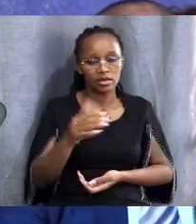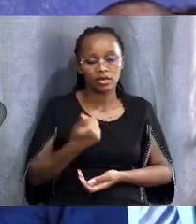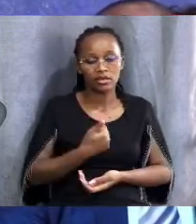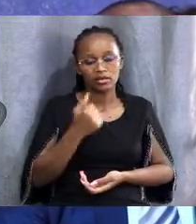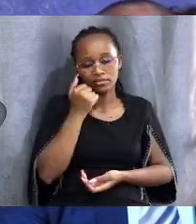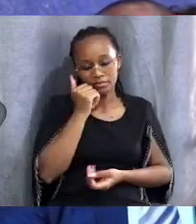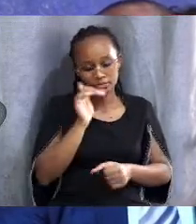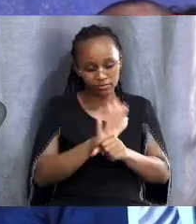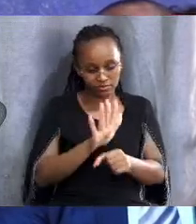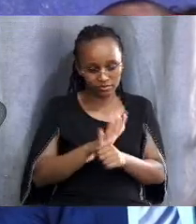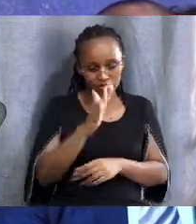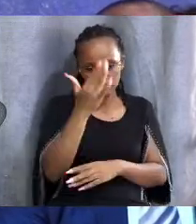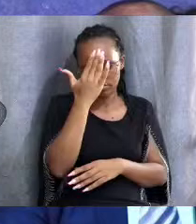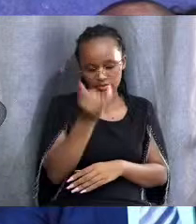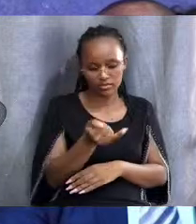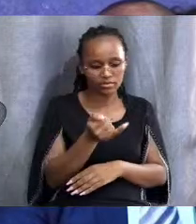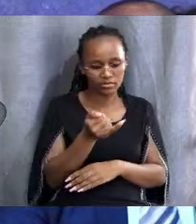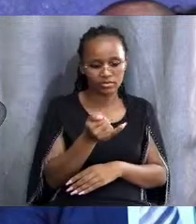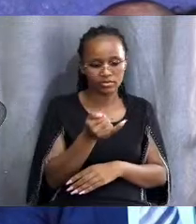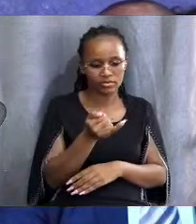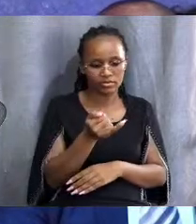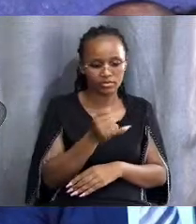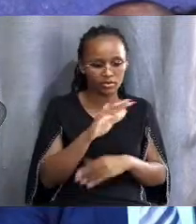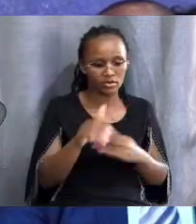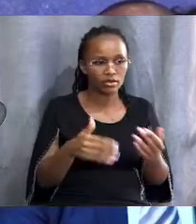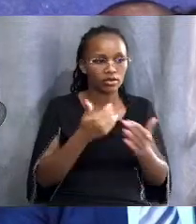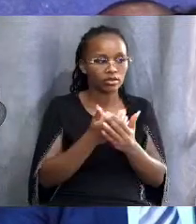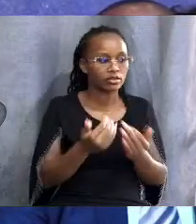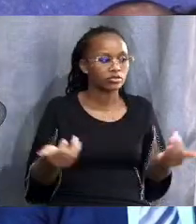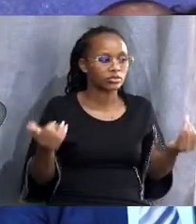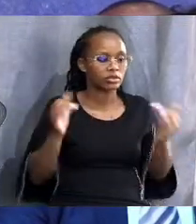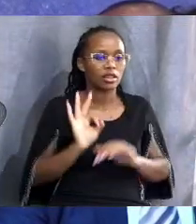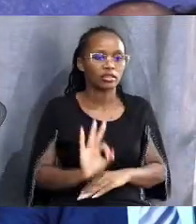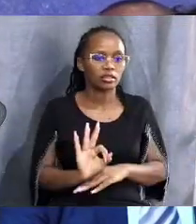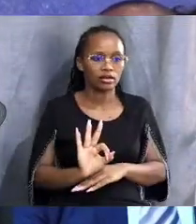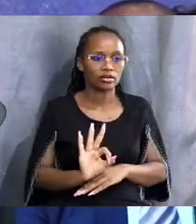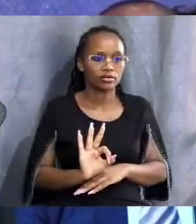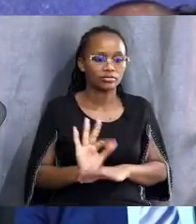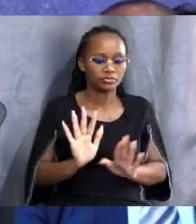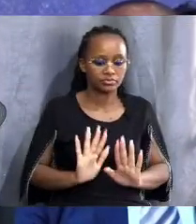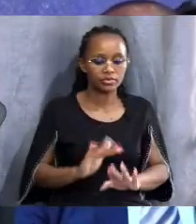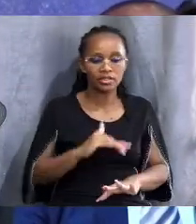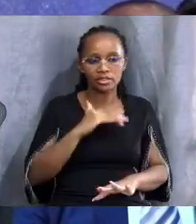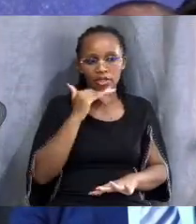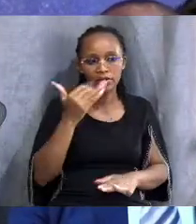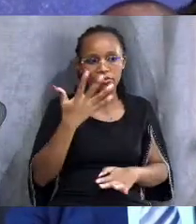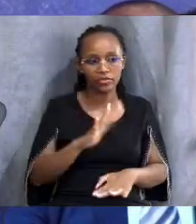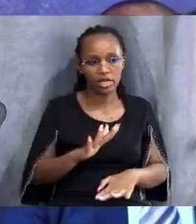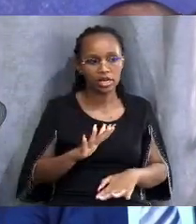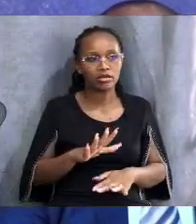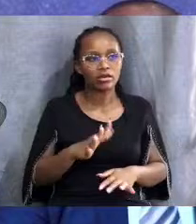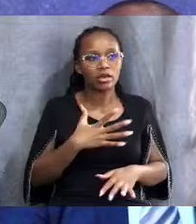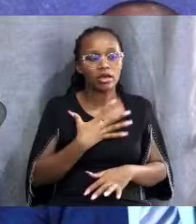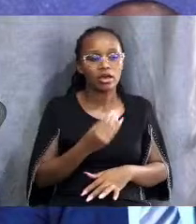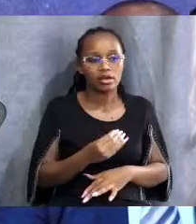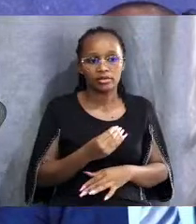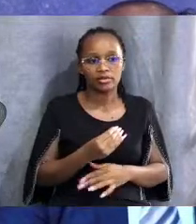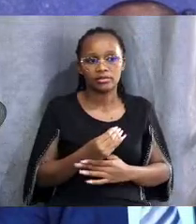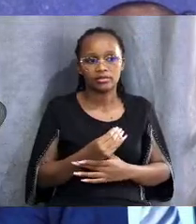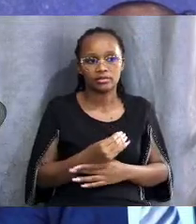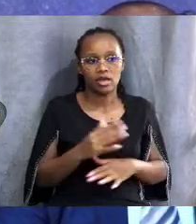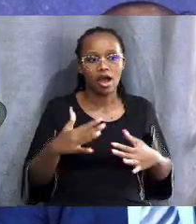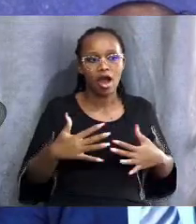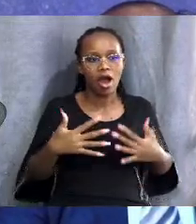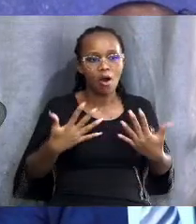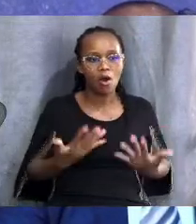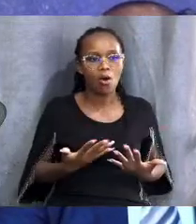tunahuzunika sana, ni kwa sababu ya hawa watoto wetu kutuacha. Na kama